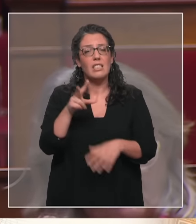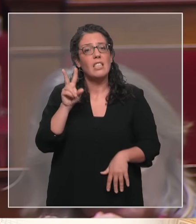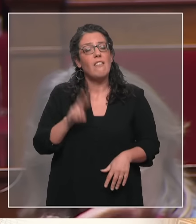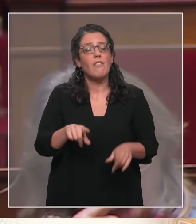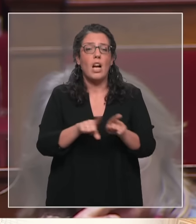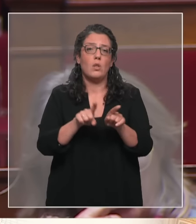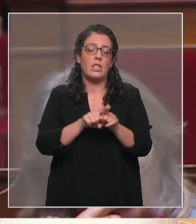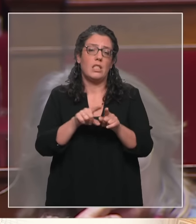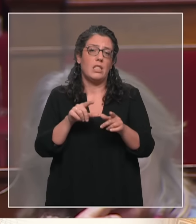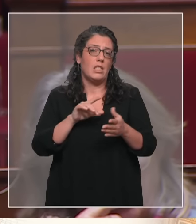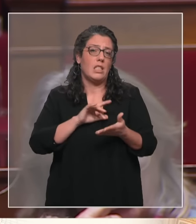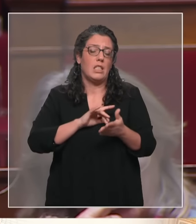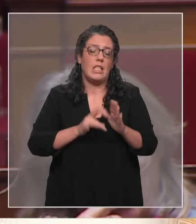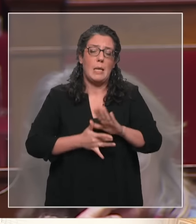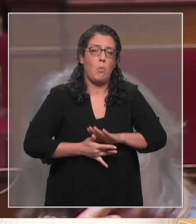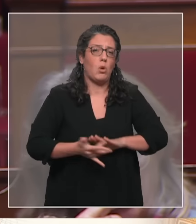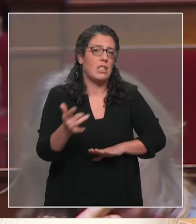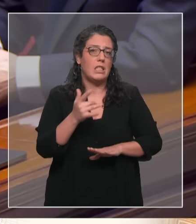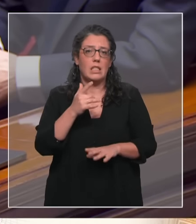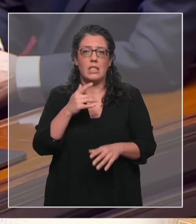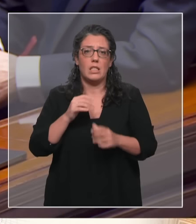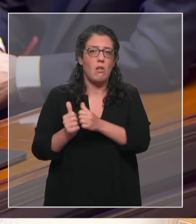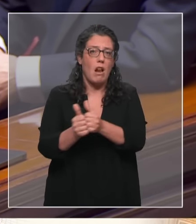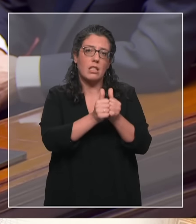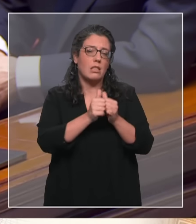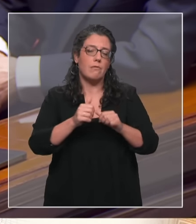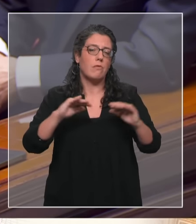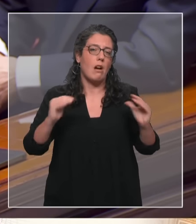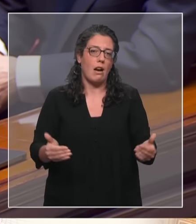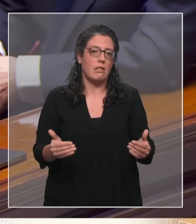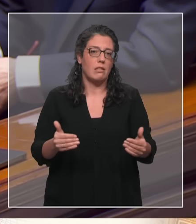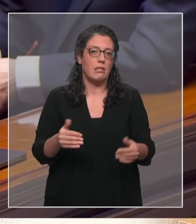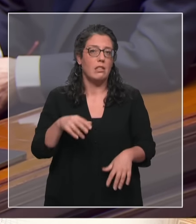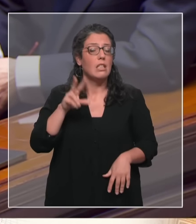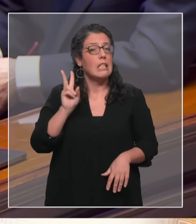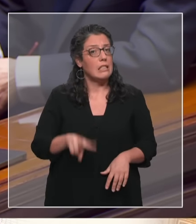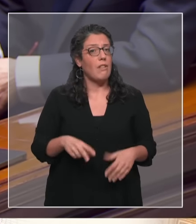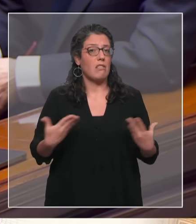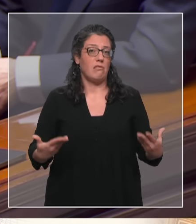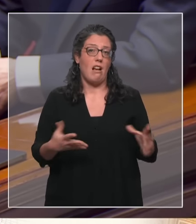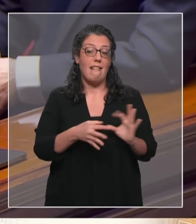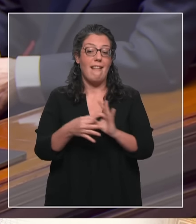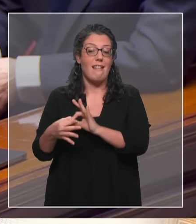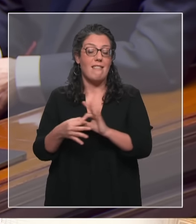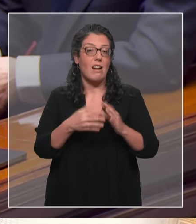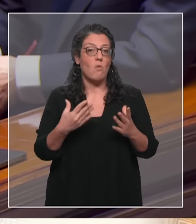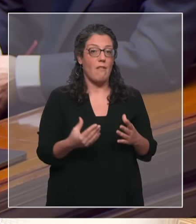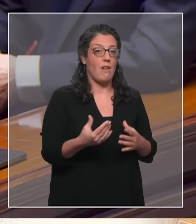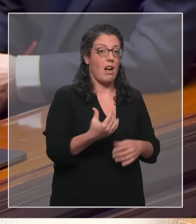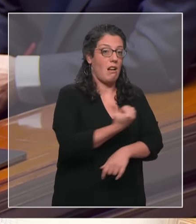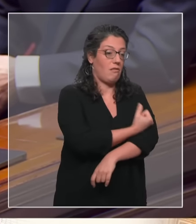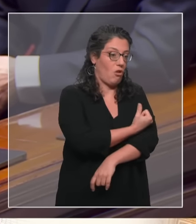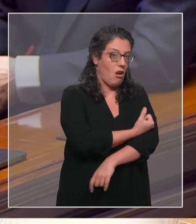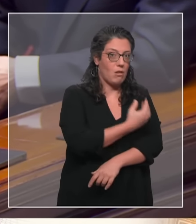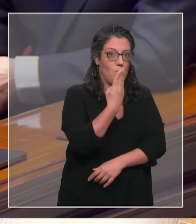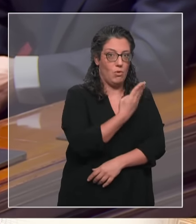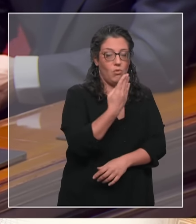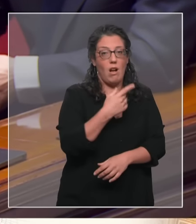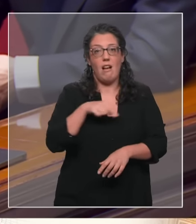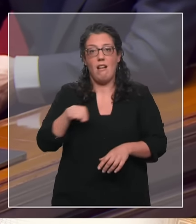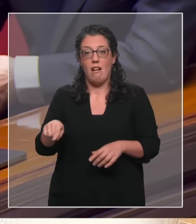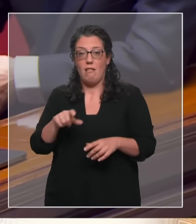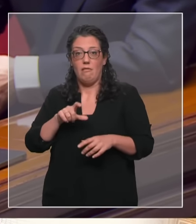collective. Parce que sur ce sujet-là, il y a un lien, il faut le dire et le redire, direct, entre la consommation de drogue et les drames, les